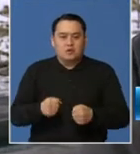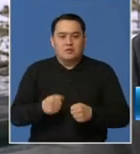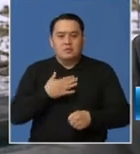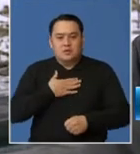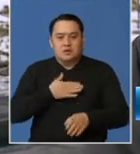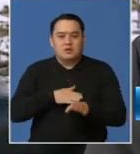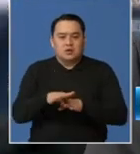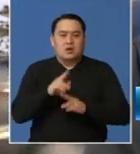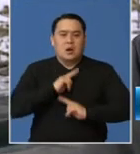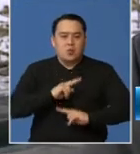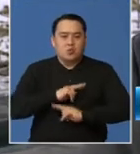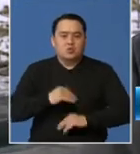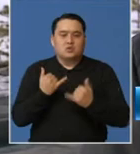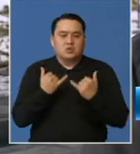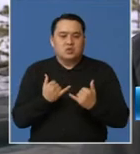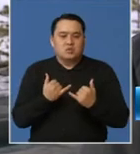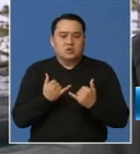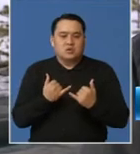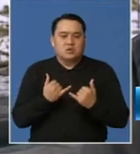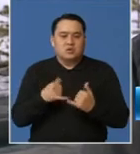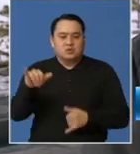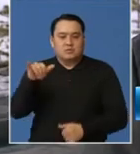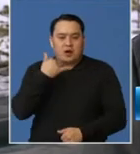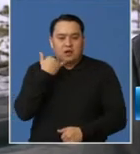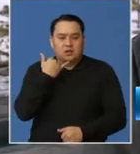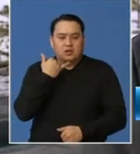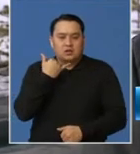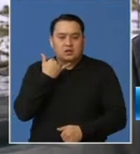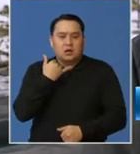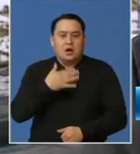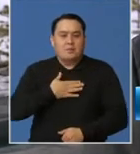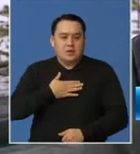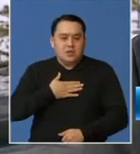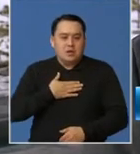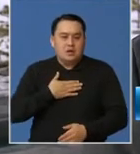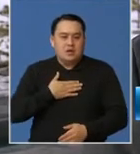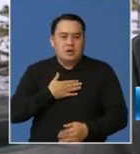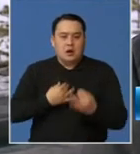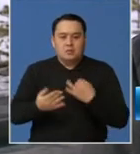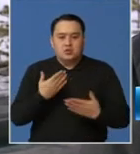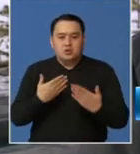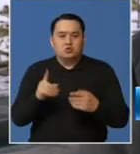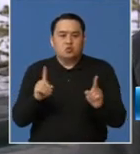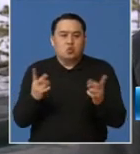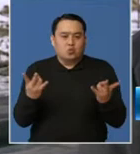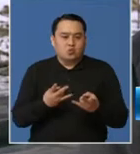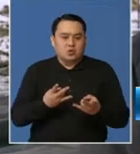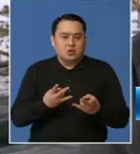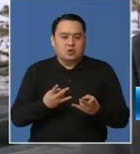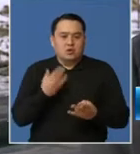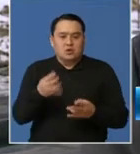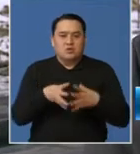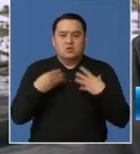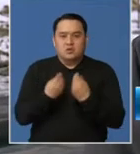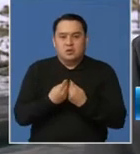до выхода на работу, говорю, звоните непосредственно ко мне и говорите, что им нужно для их